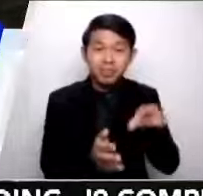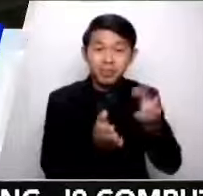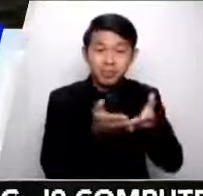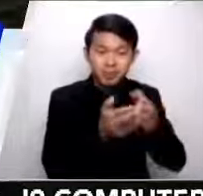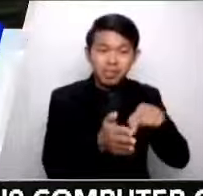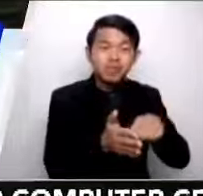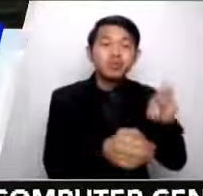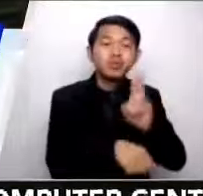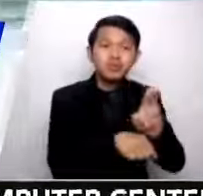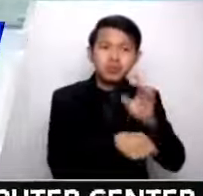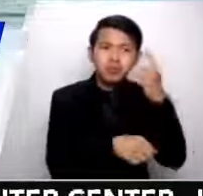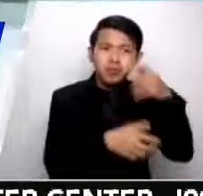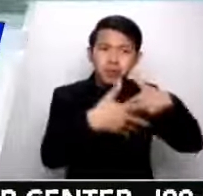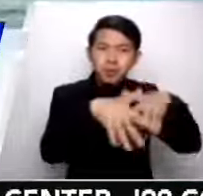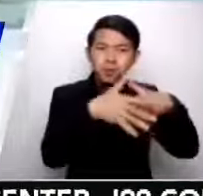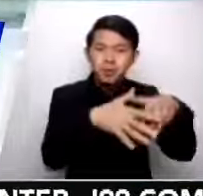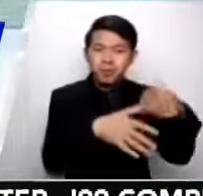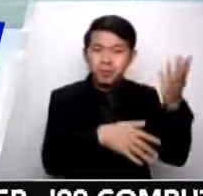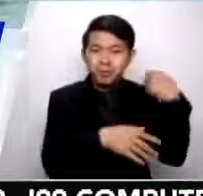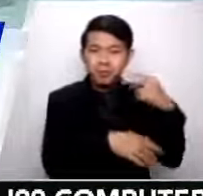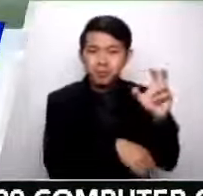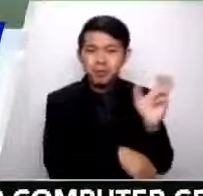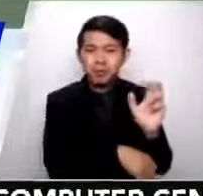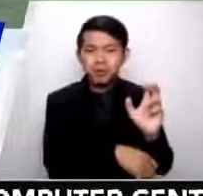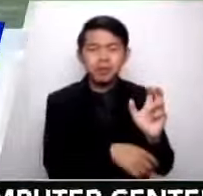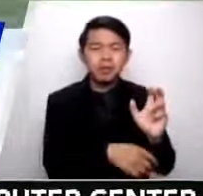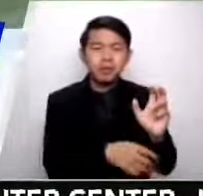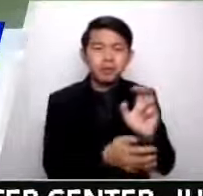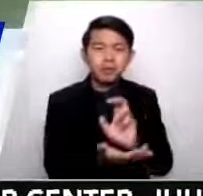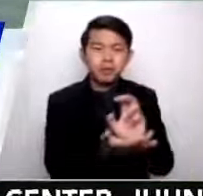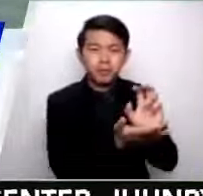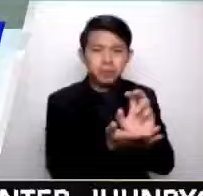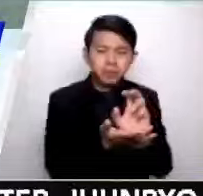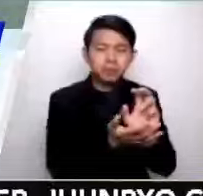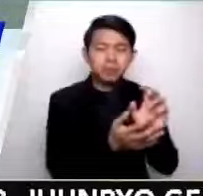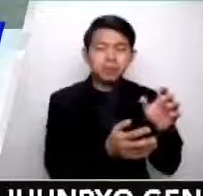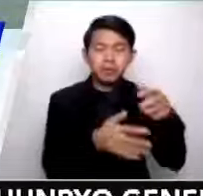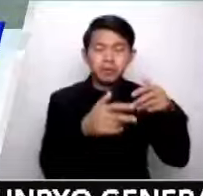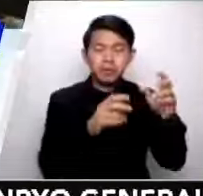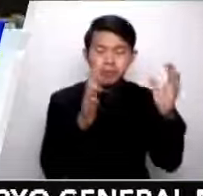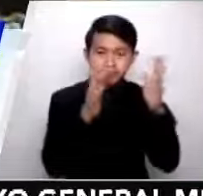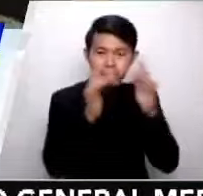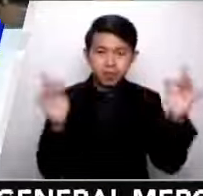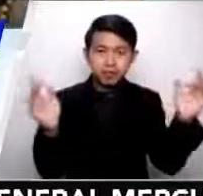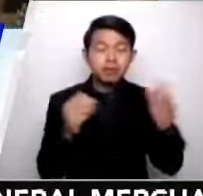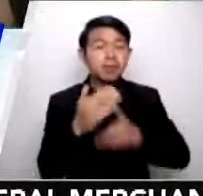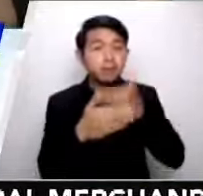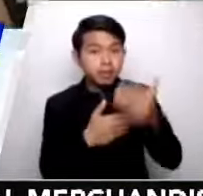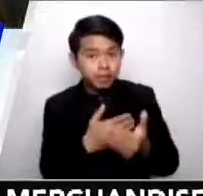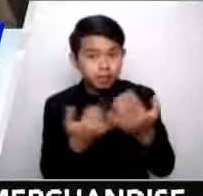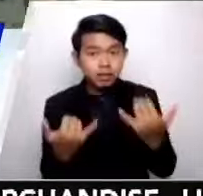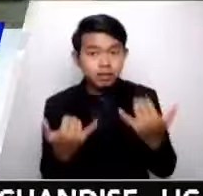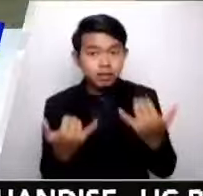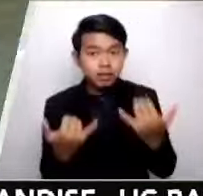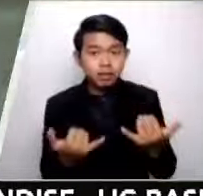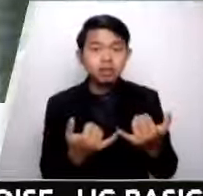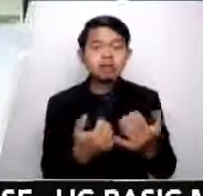Naga CDRRMO, itong barangay pa ang lubog sa baha. Nasa 4,000 individual ang nasa evacuation